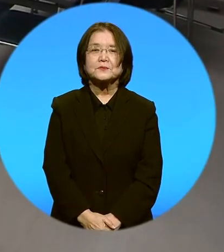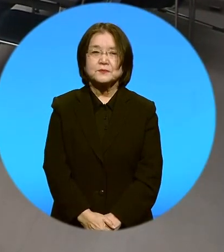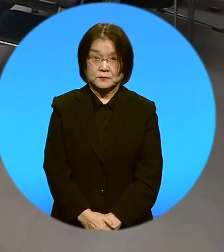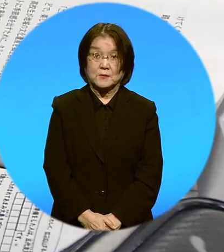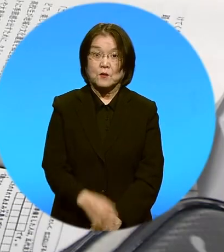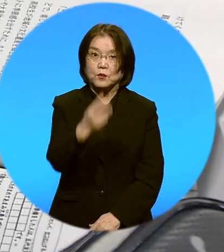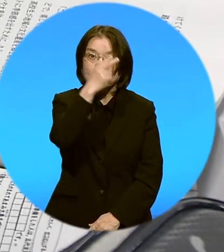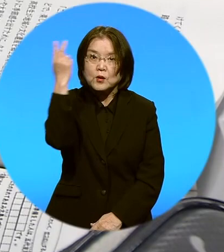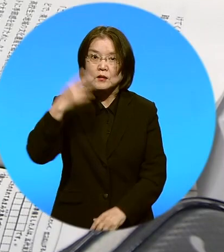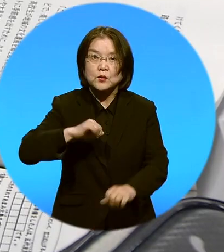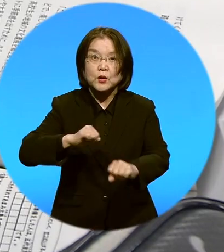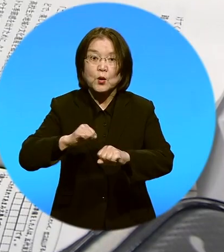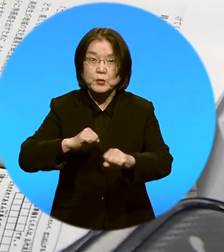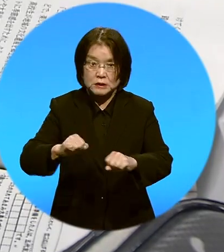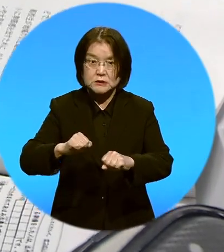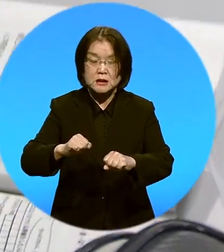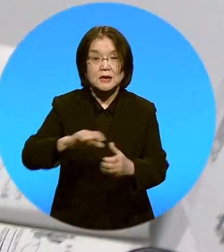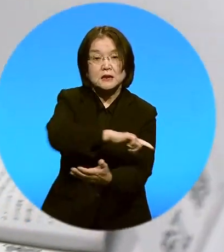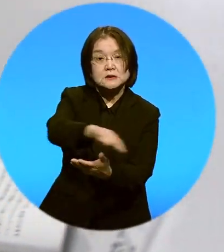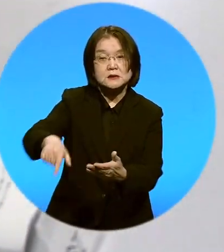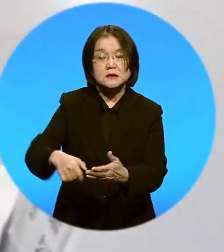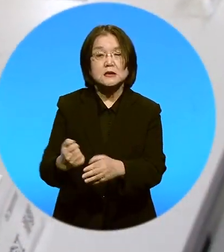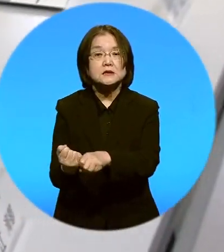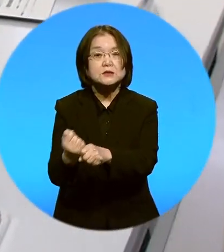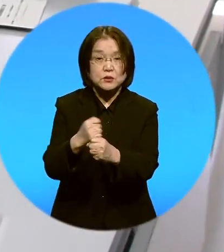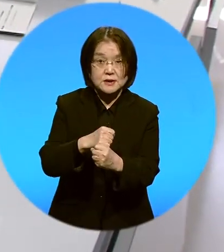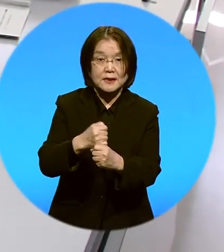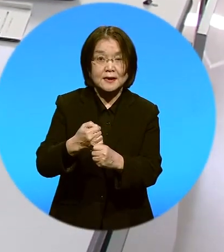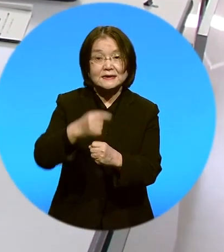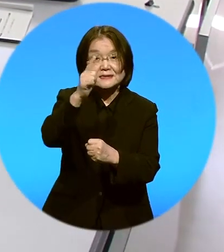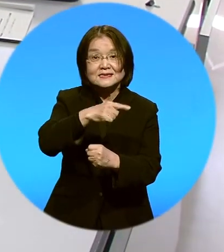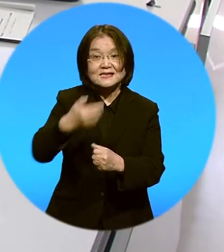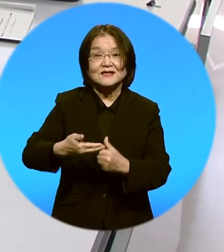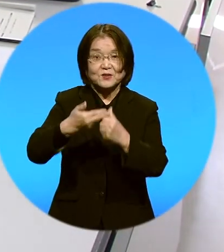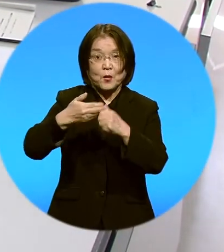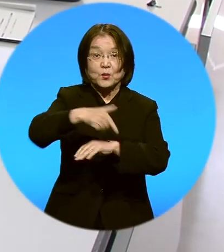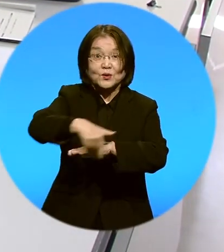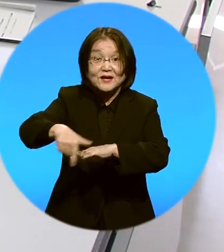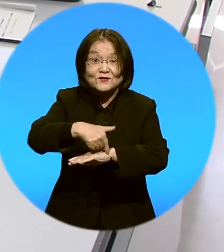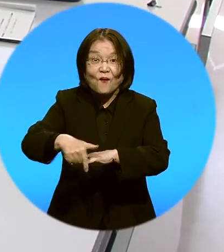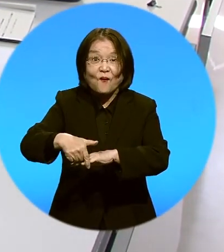高校生が取り組む地域創生人材育成プロジェクト、